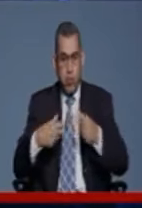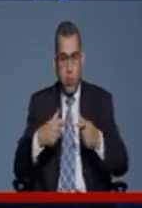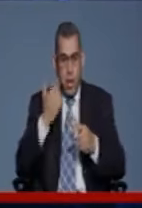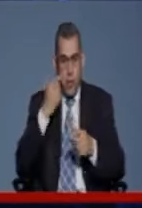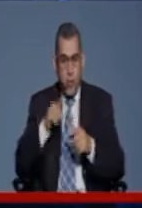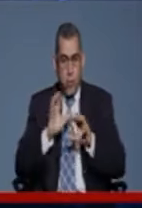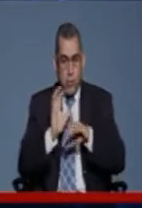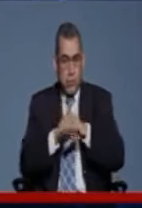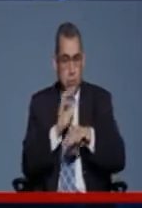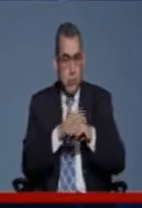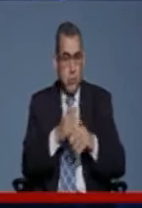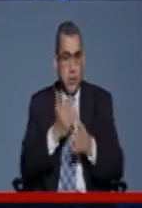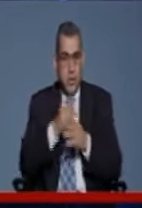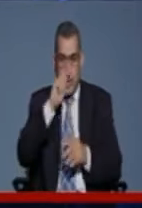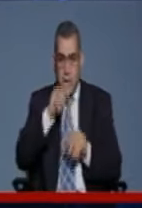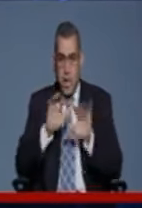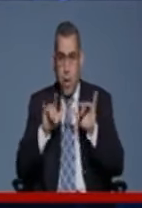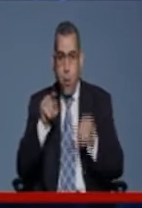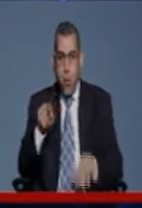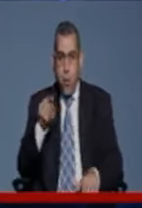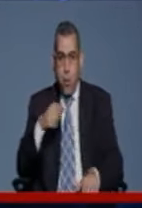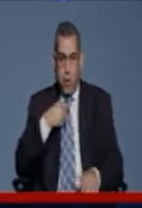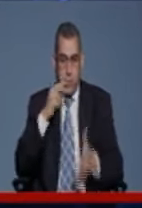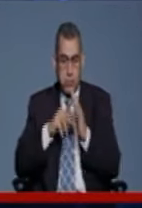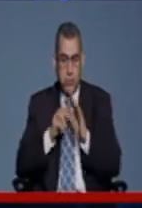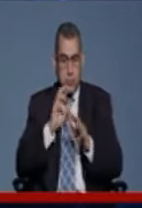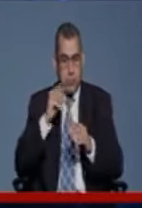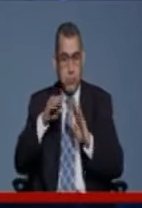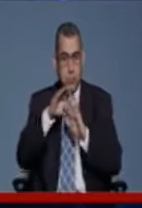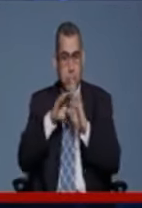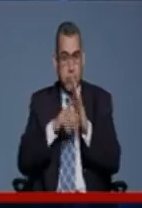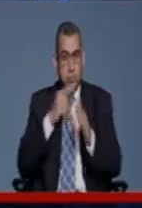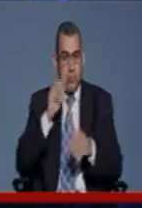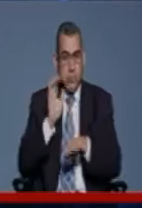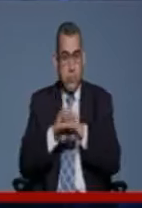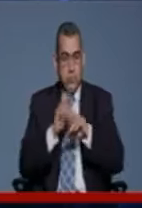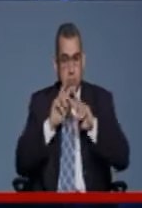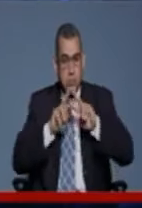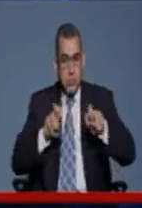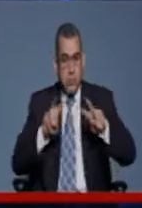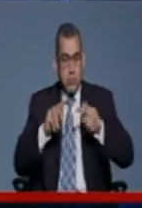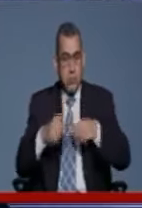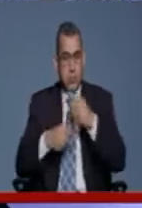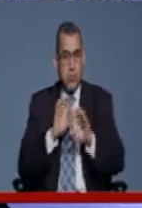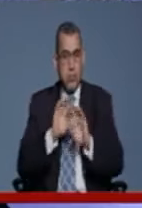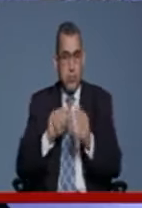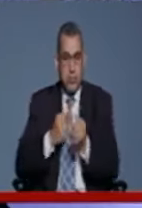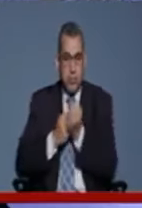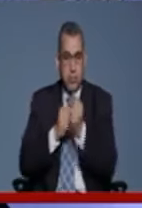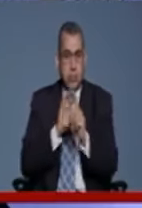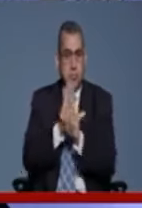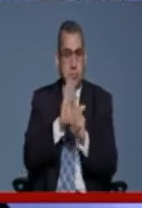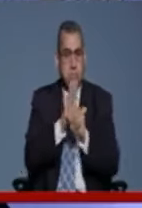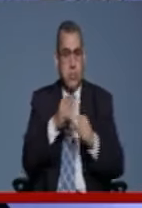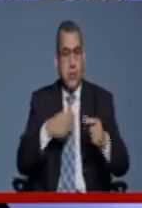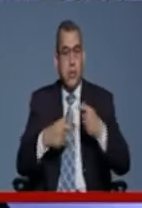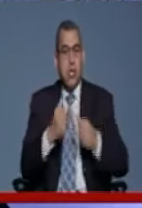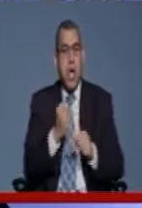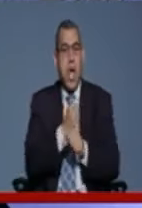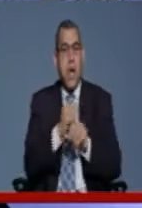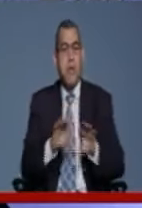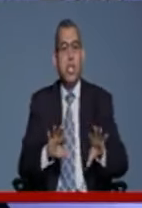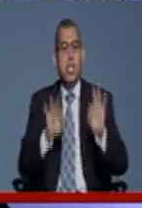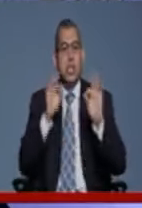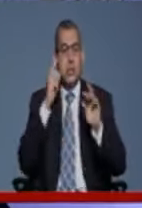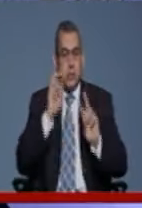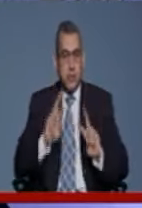الأمن، وقد تم تطوير منظومة الأدلة الجنائية ودعمها بمعامل جنائية تخصصية